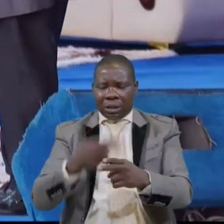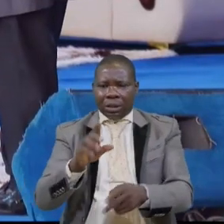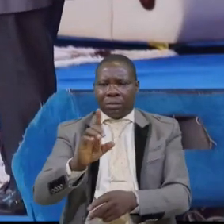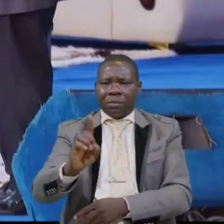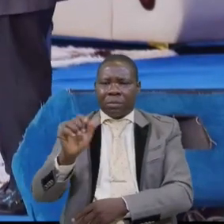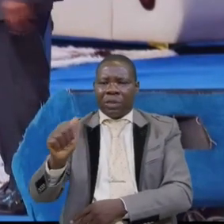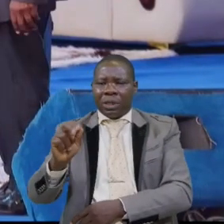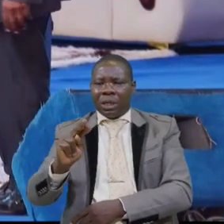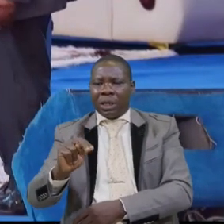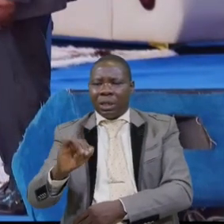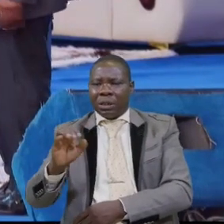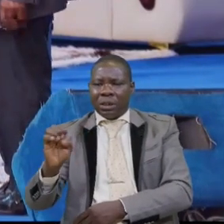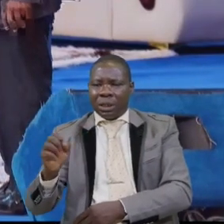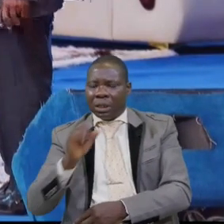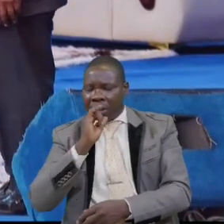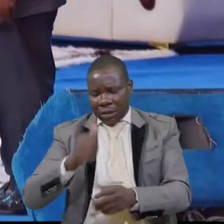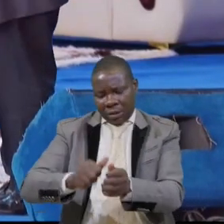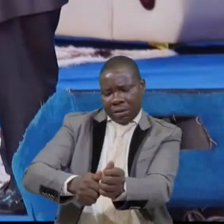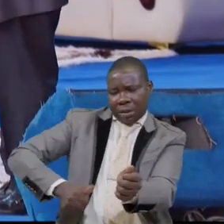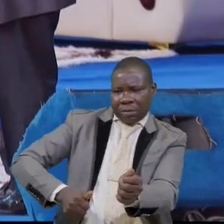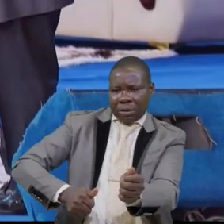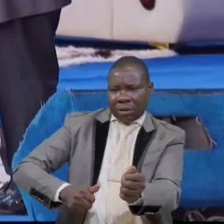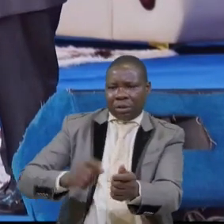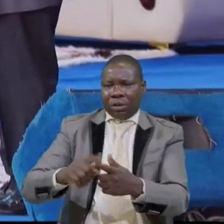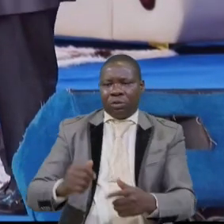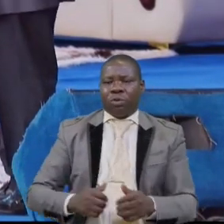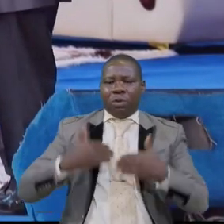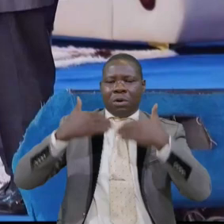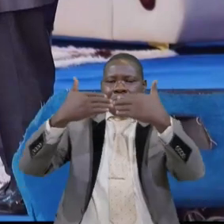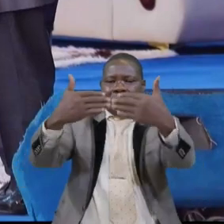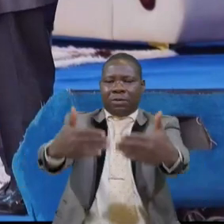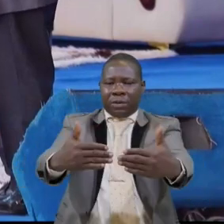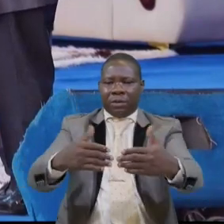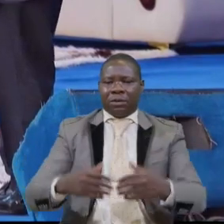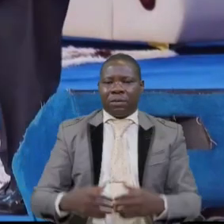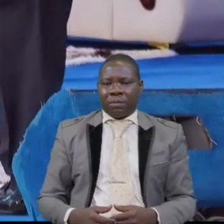y a l'abstinence à avancer. L'abstinence à avancer.